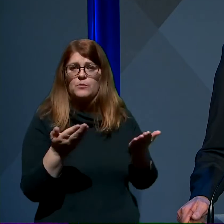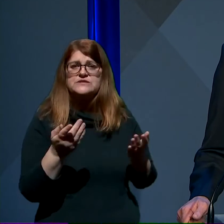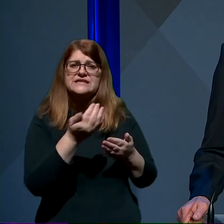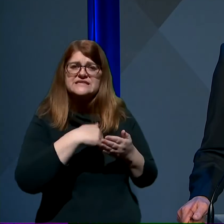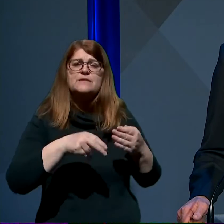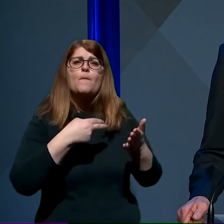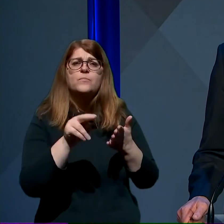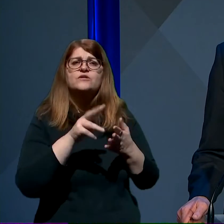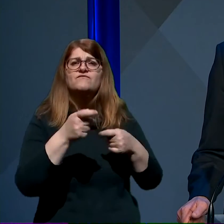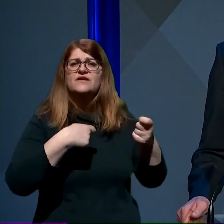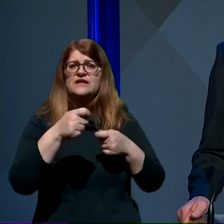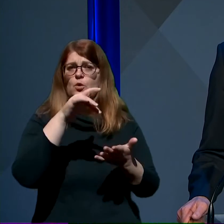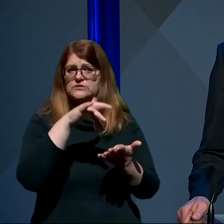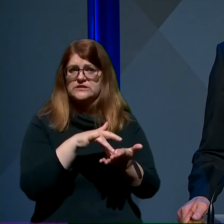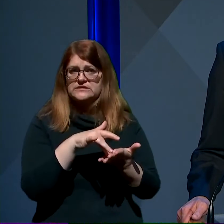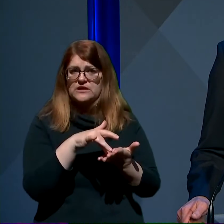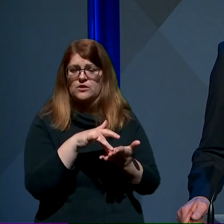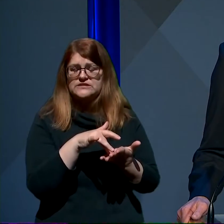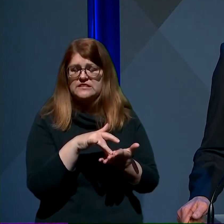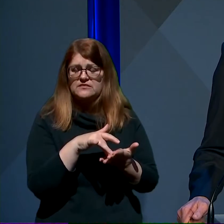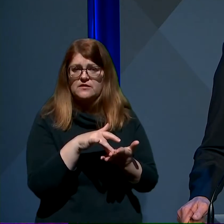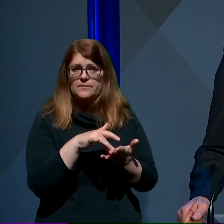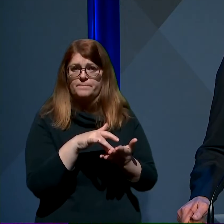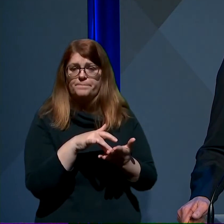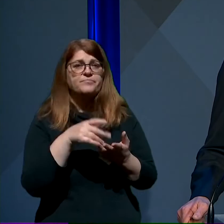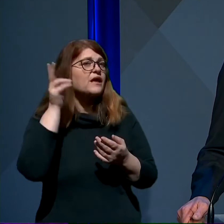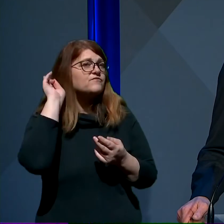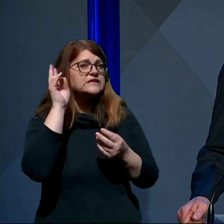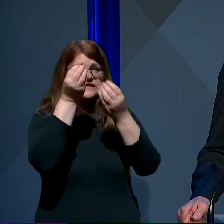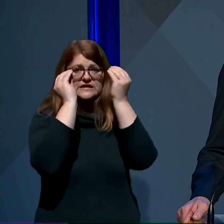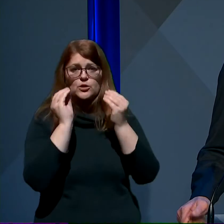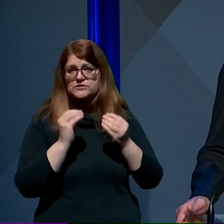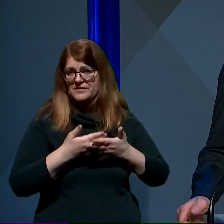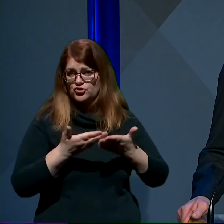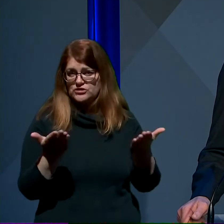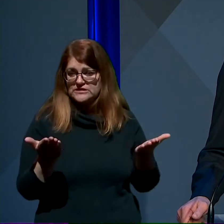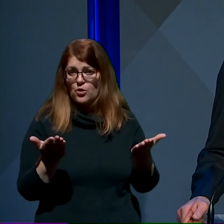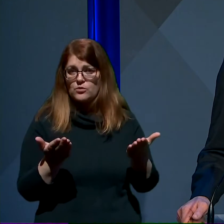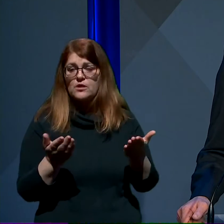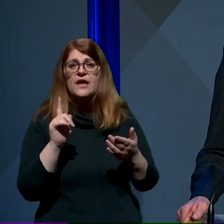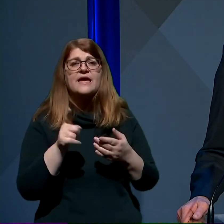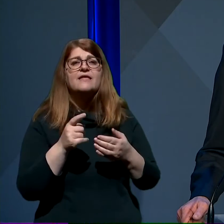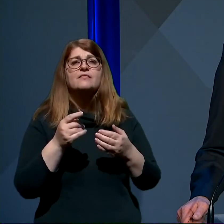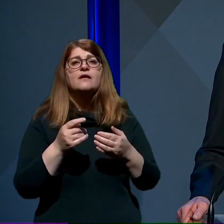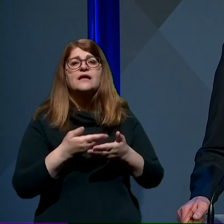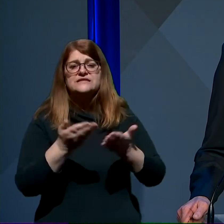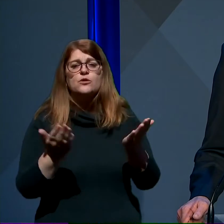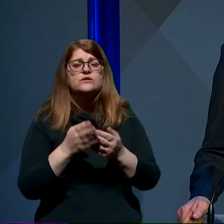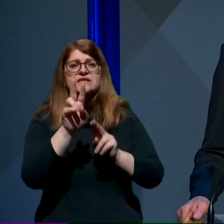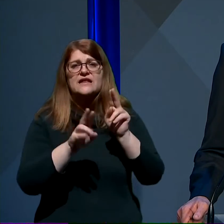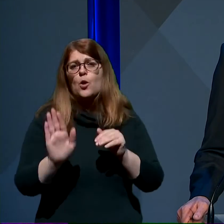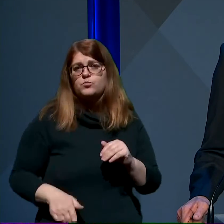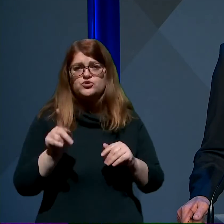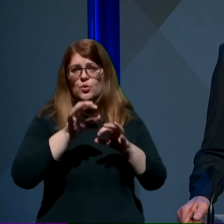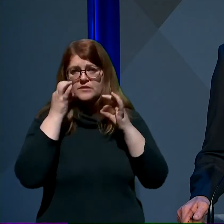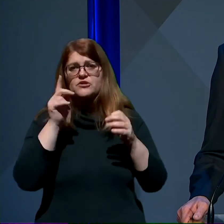prodajaln v trgovskih centrih, frizerski in kozmetični saloni ter saloni za nego psov in mačk in